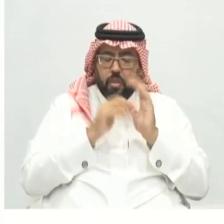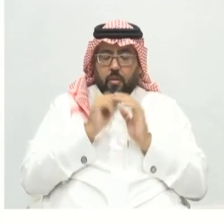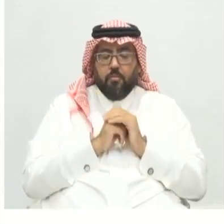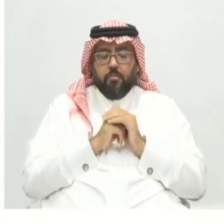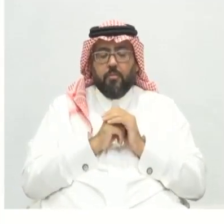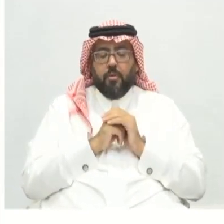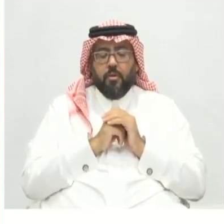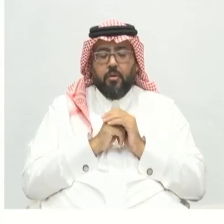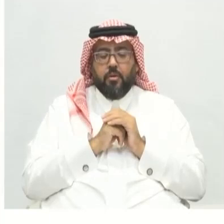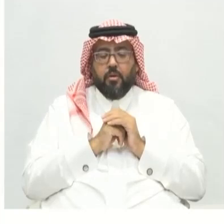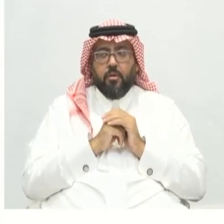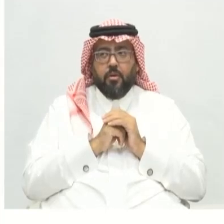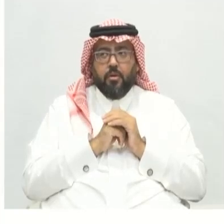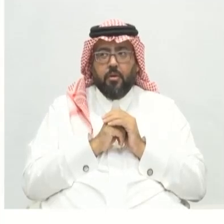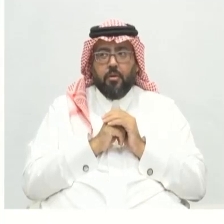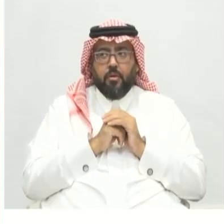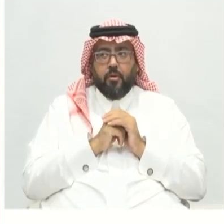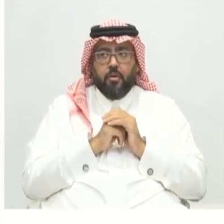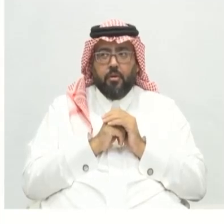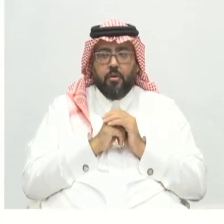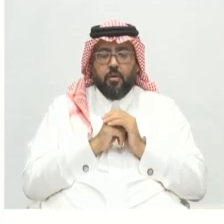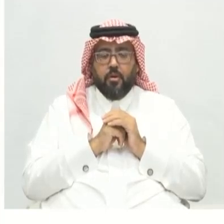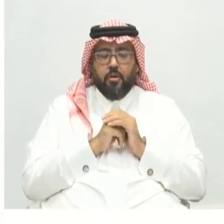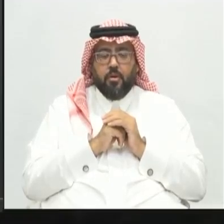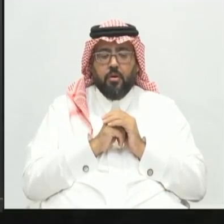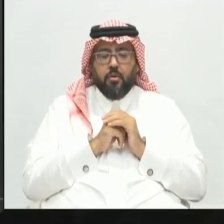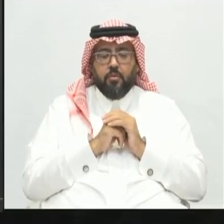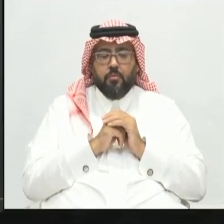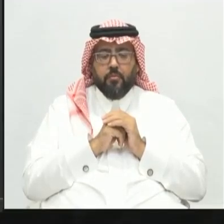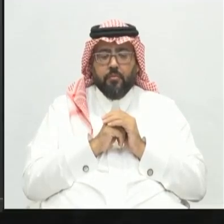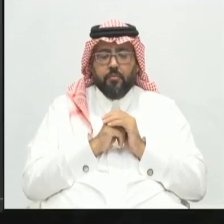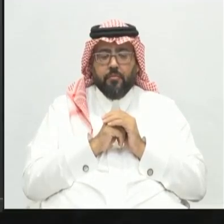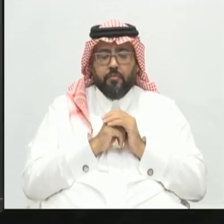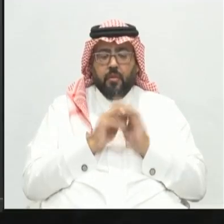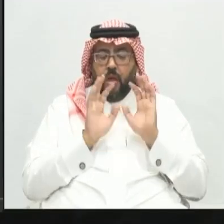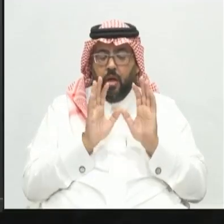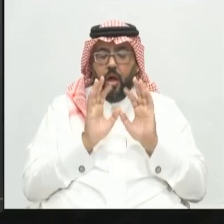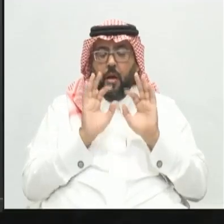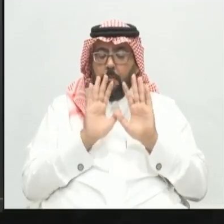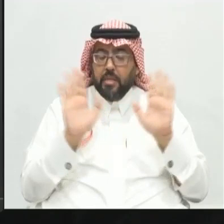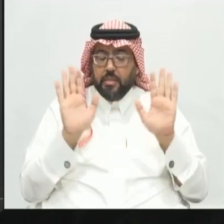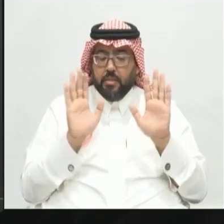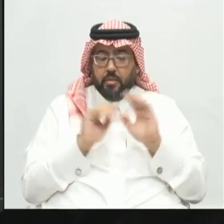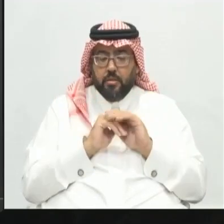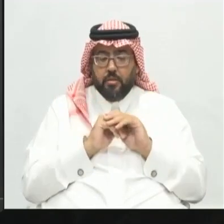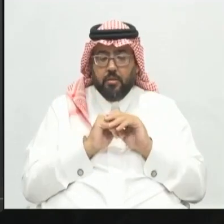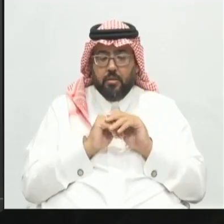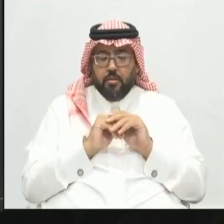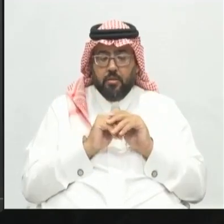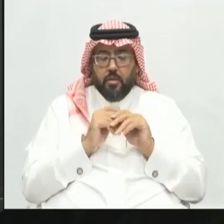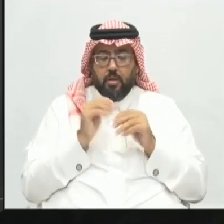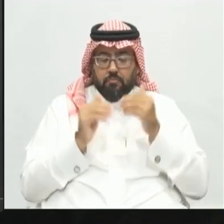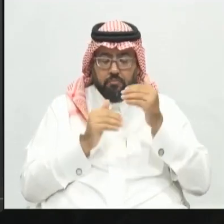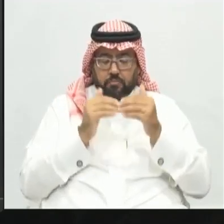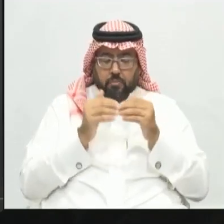اداره المشروع لا تقتصر على التحكم بالمشروع وانجاز المشروع فقط اما تتم